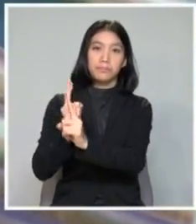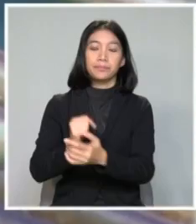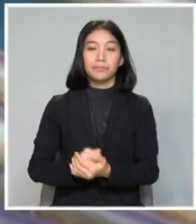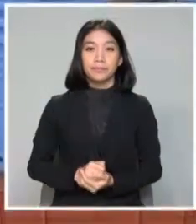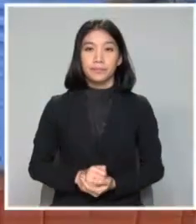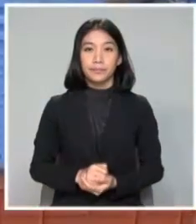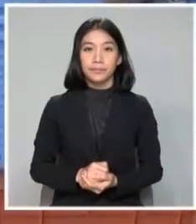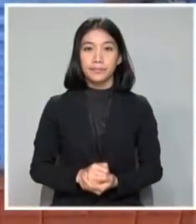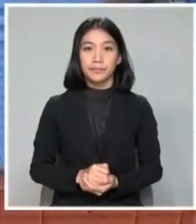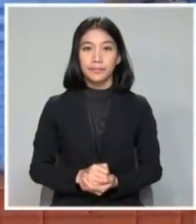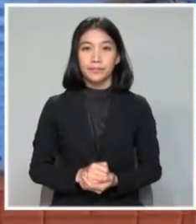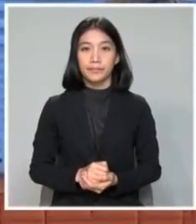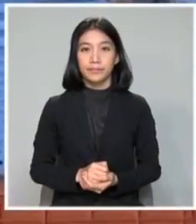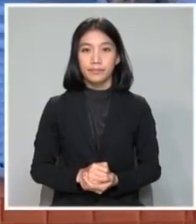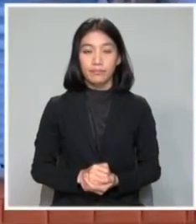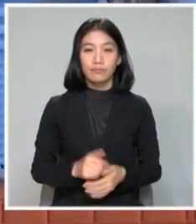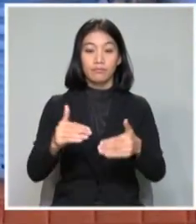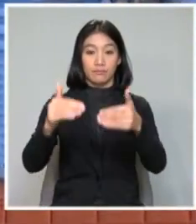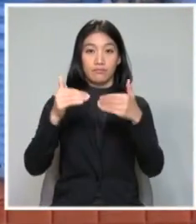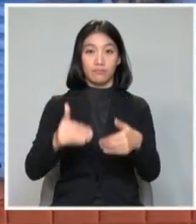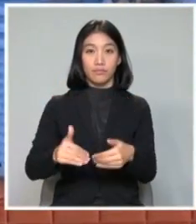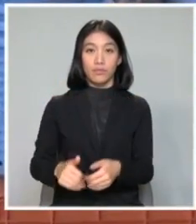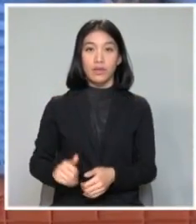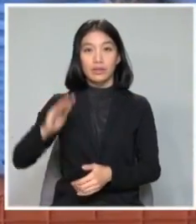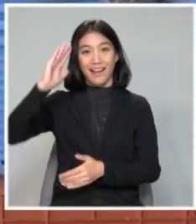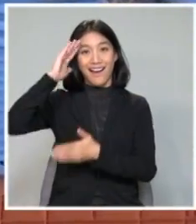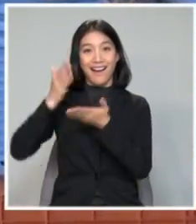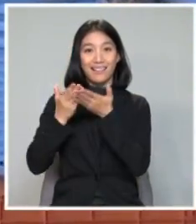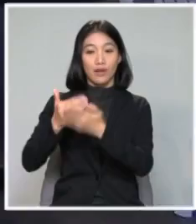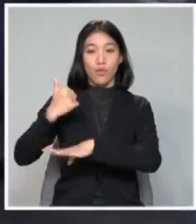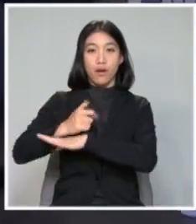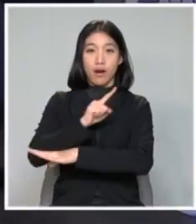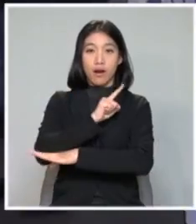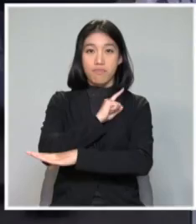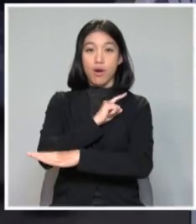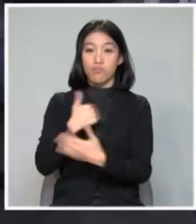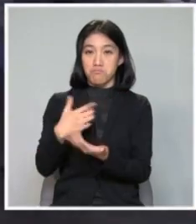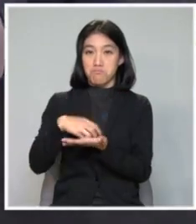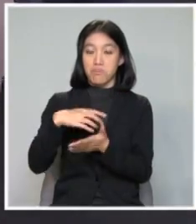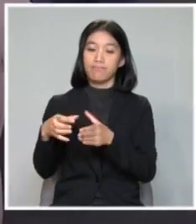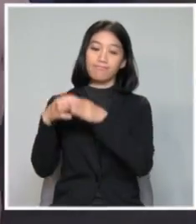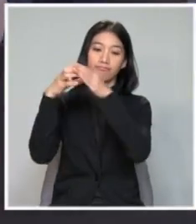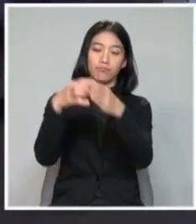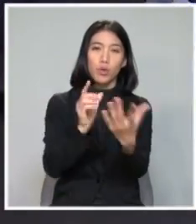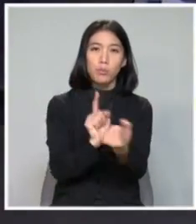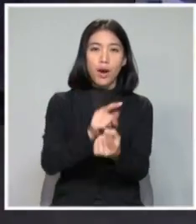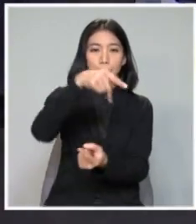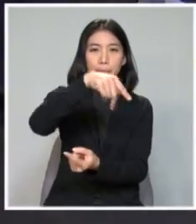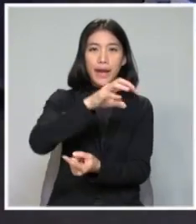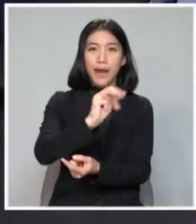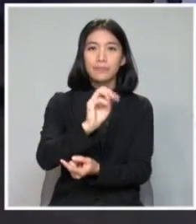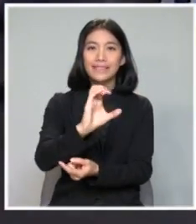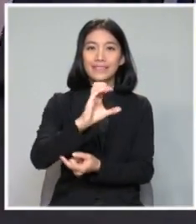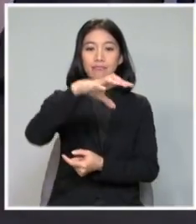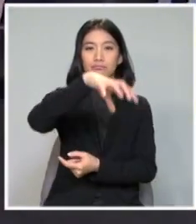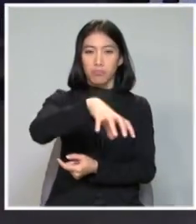ลเรือโทสุรศักดิ์กล่าวว่าจากการลงพื้นที่ตรวจสอบแพปลาในวันนี้พบว่าแพปลาดังกล่าวมีสุขอนามัยที่ถูกต้องได้รับอนุญ